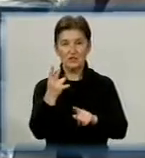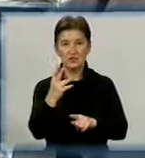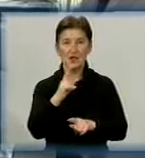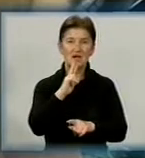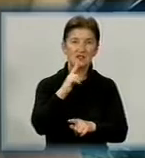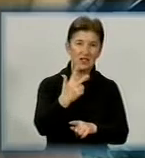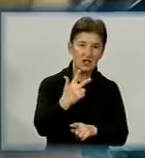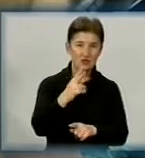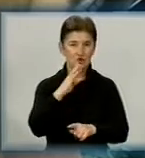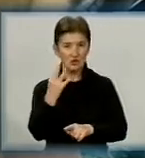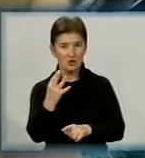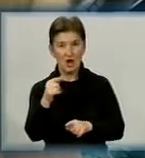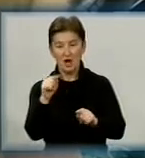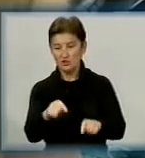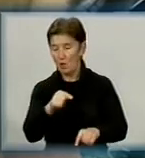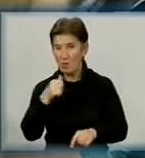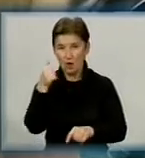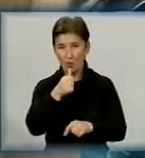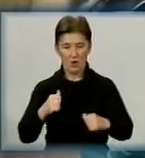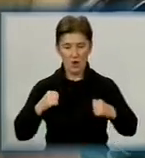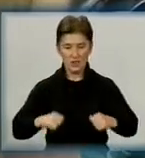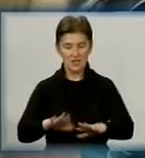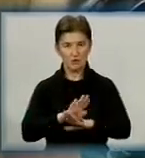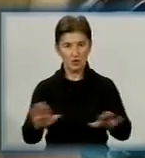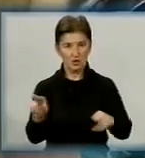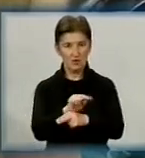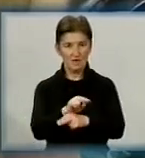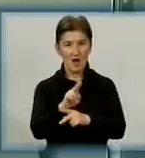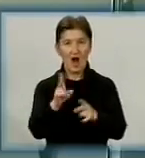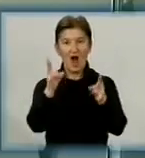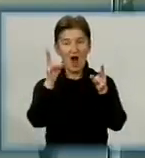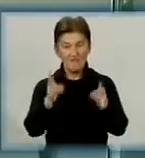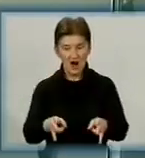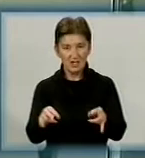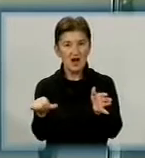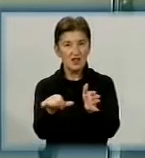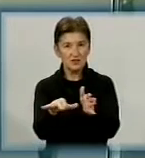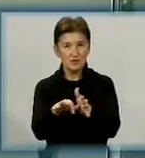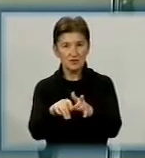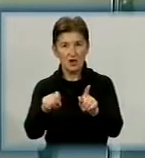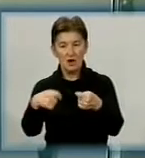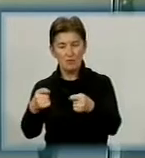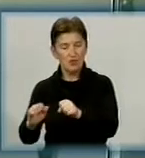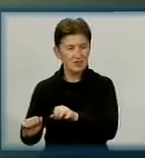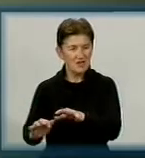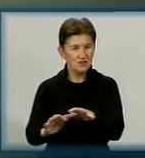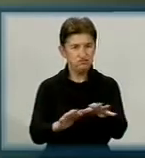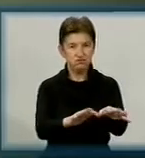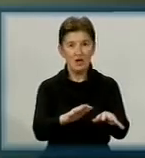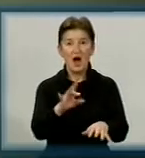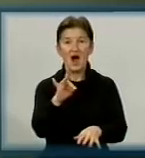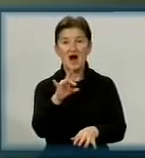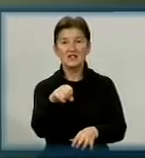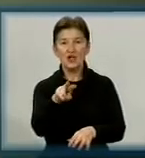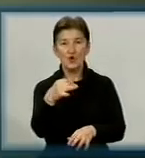роки. Цьогоріч, розповідає, лікування неспокійне. Через аварію в електромережі припинилася основна подача радонової води. Графік прийому